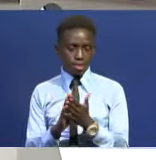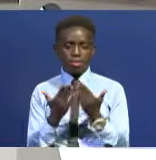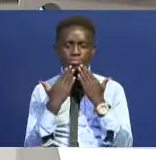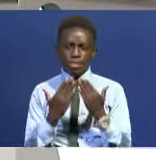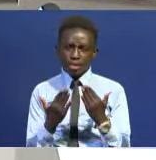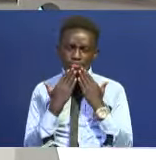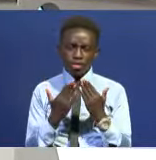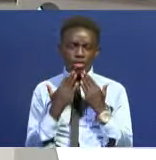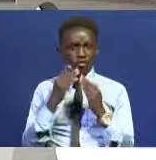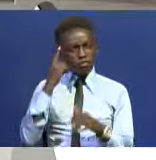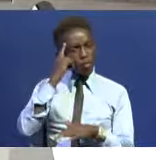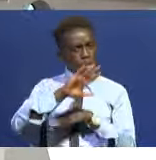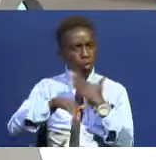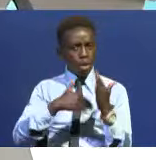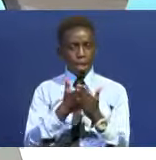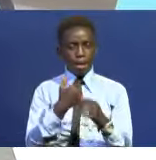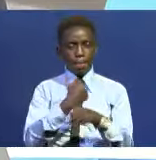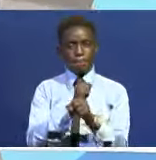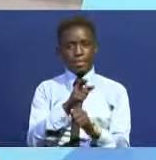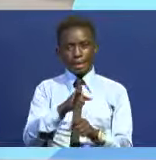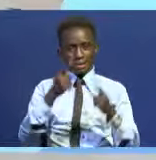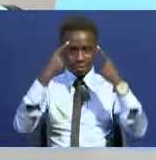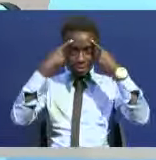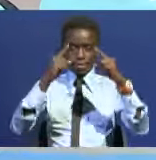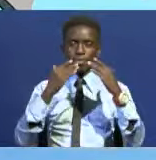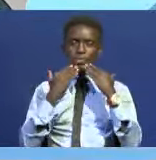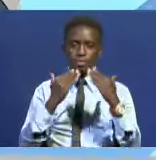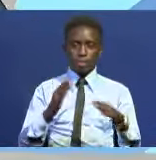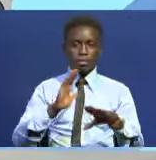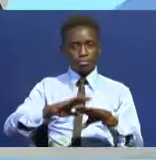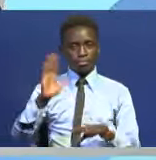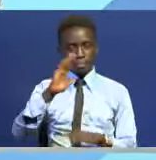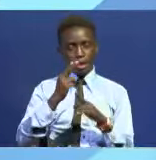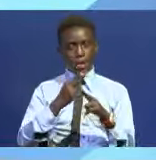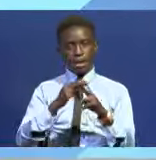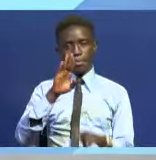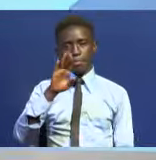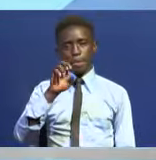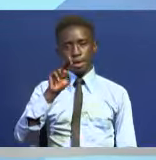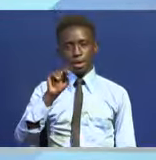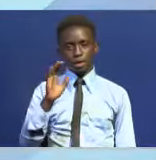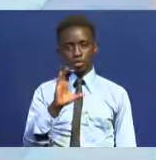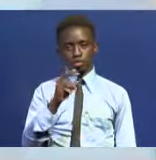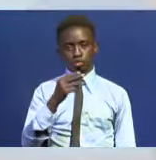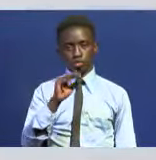kwa wale wote waliofanikisha matangazo haya. Kwa heri, uwe na heri. Naitwa Ben Chumba, alamsiki.